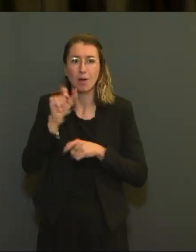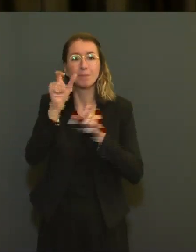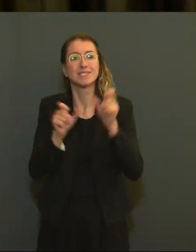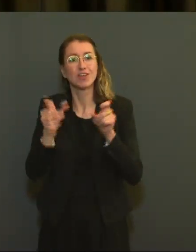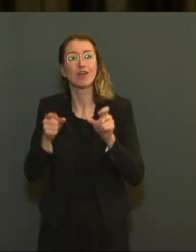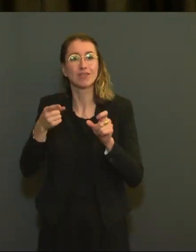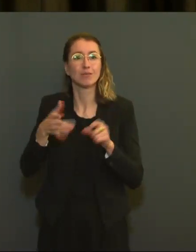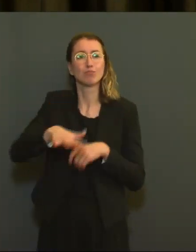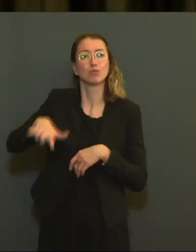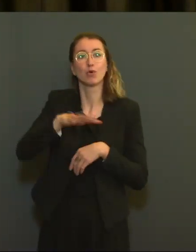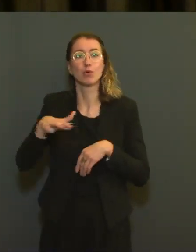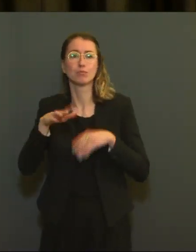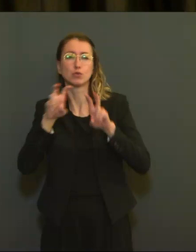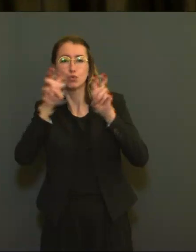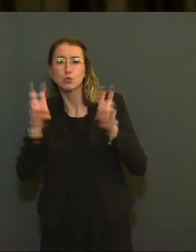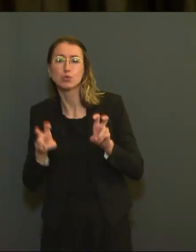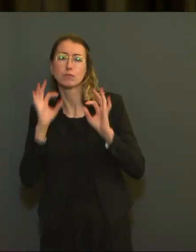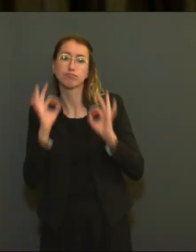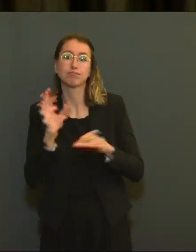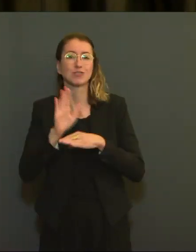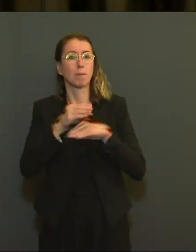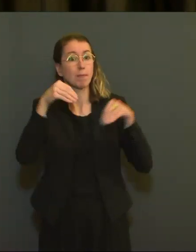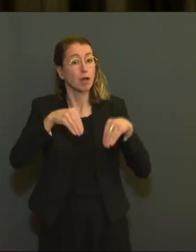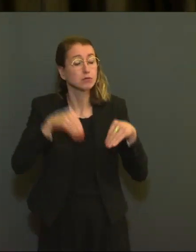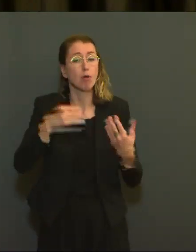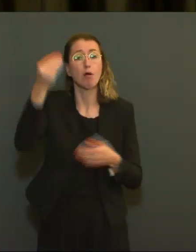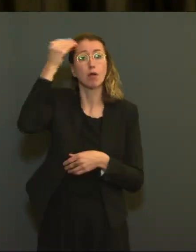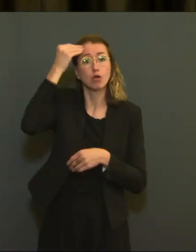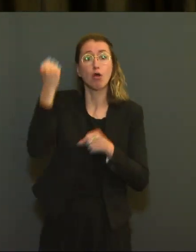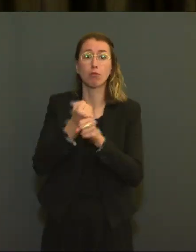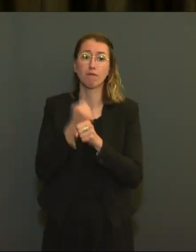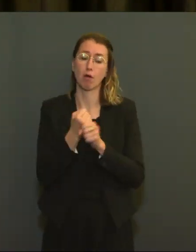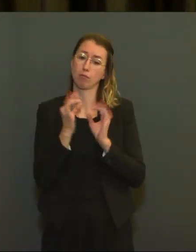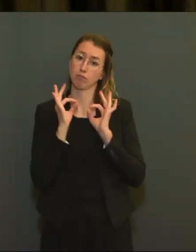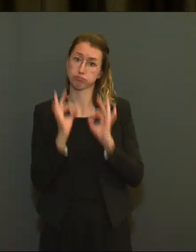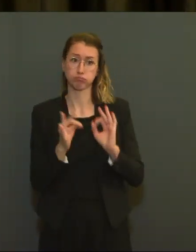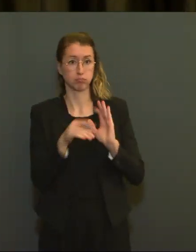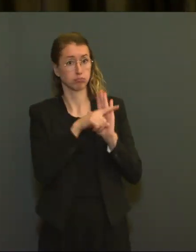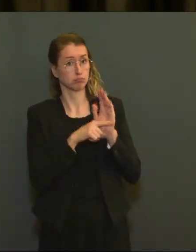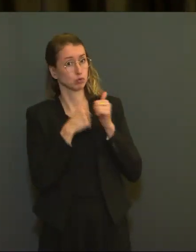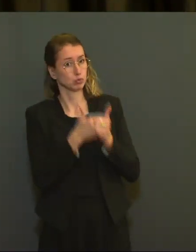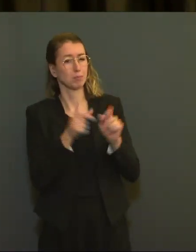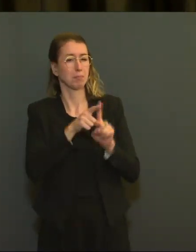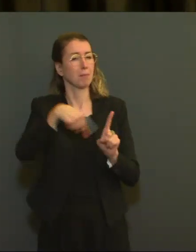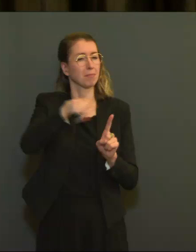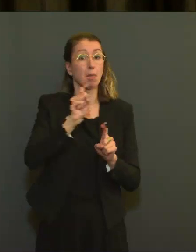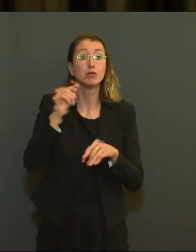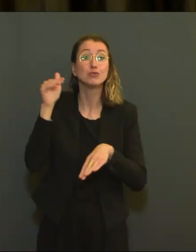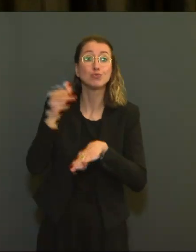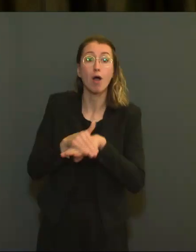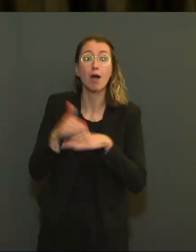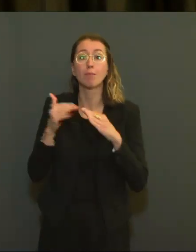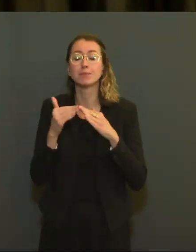magasin. Mais cela n'a pas beaucoup de sens de suivre ces recommandations dans ces environnements, mais le soir, rentrer à la maison,